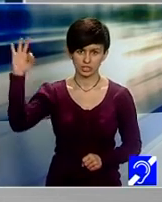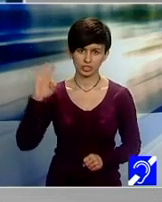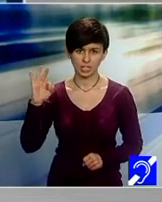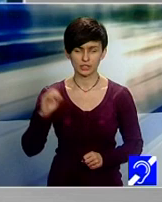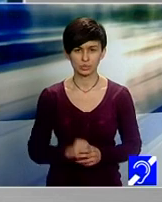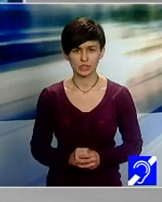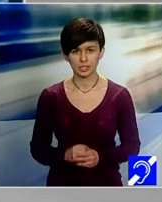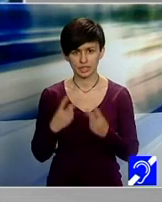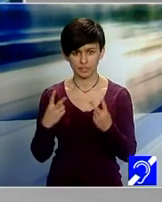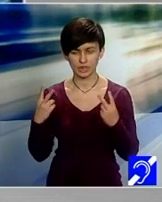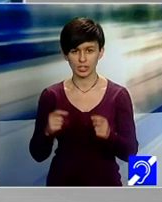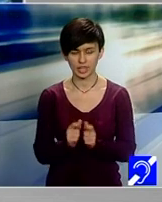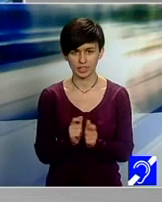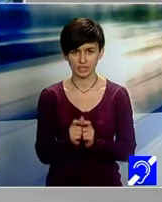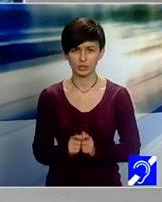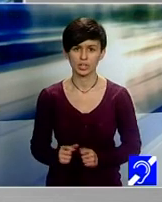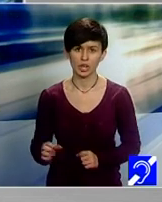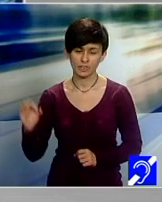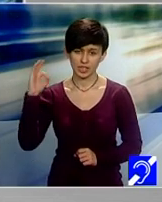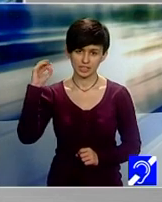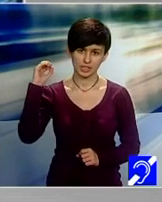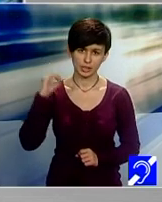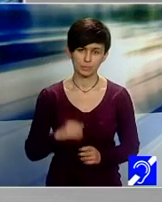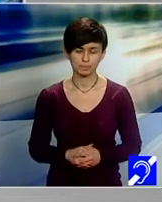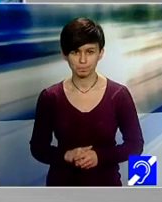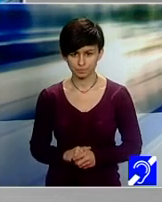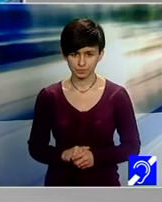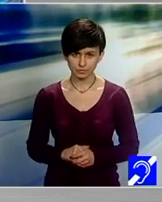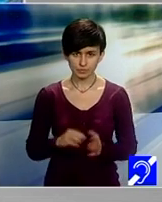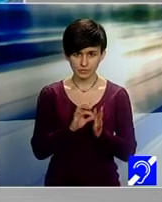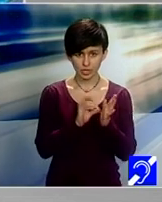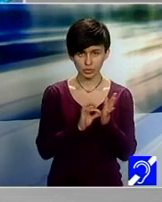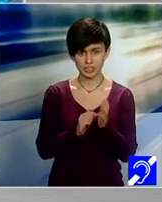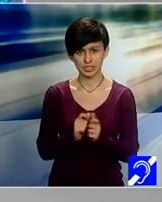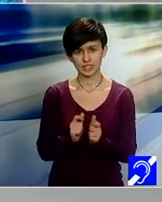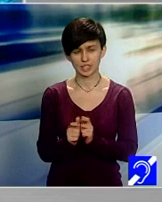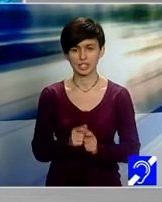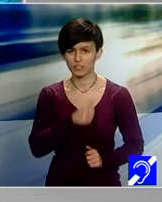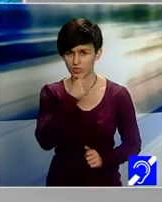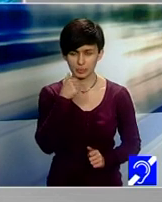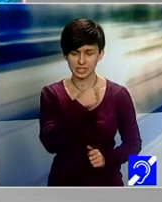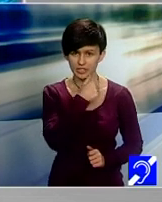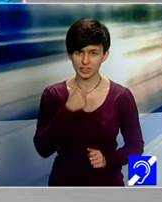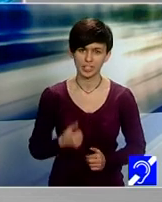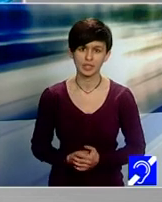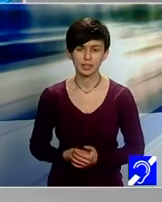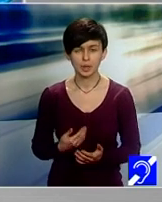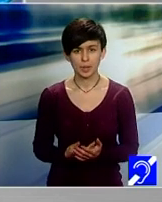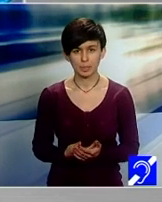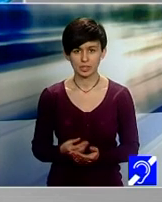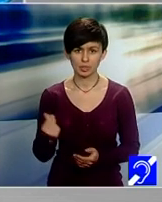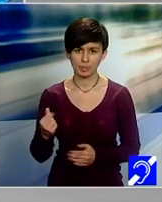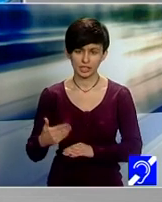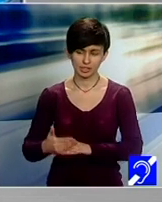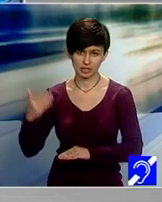nulă. De asemenea, condițiile de creditare vor fi mai aspre, astfel încât avansul la împrumuturile pentru locuințe acordate